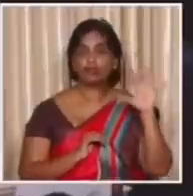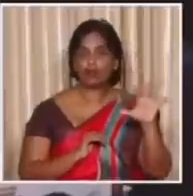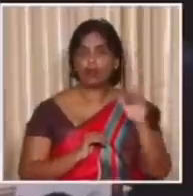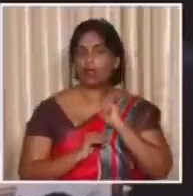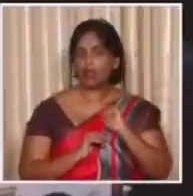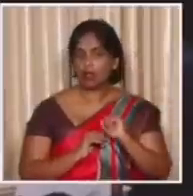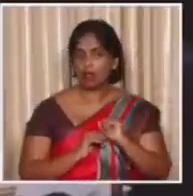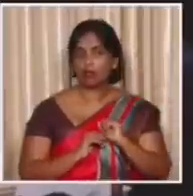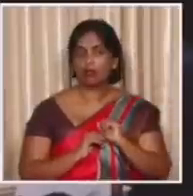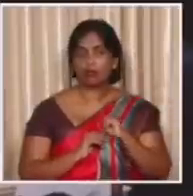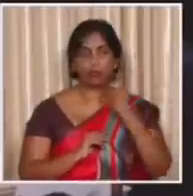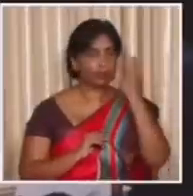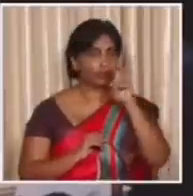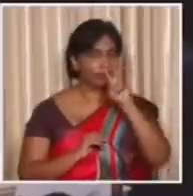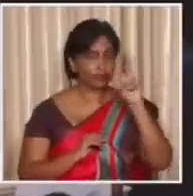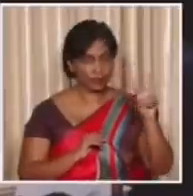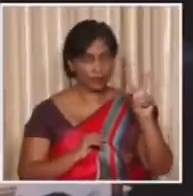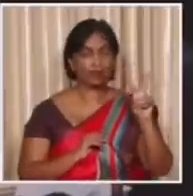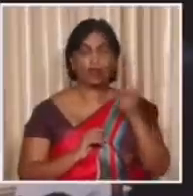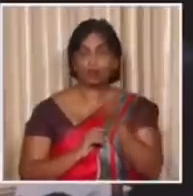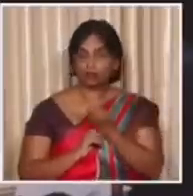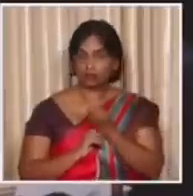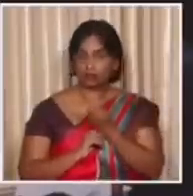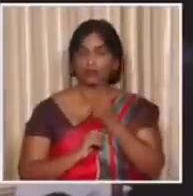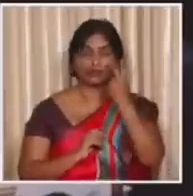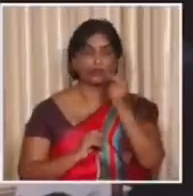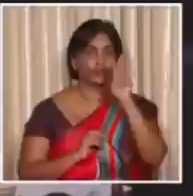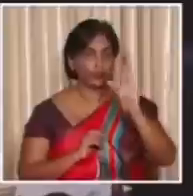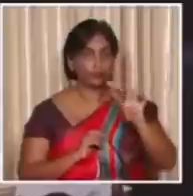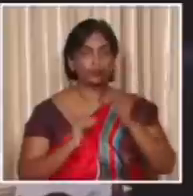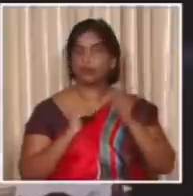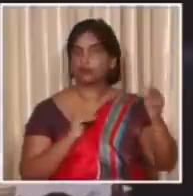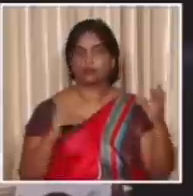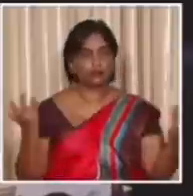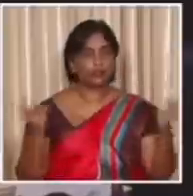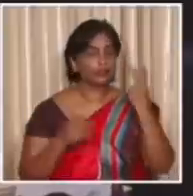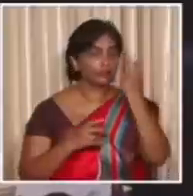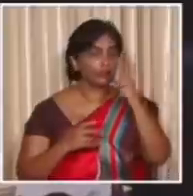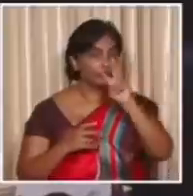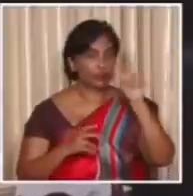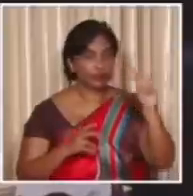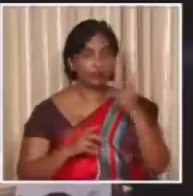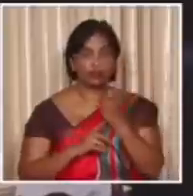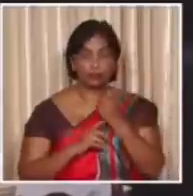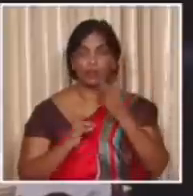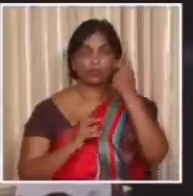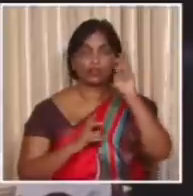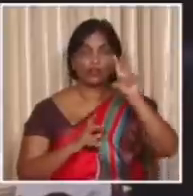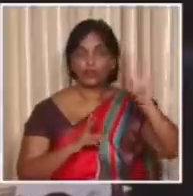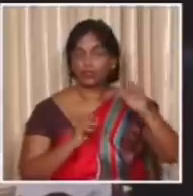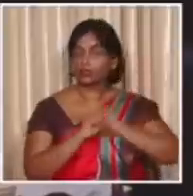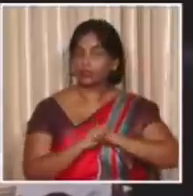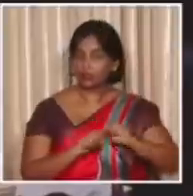මොකද්ද 2022 ආර්ථිකයවත් 2024 දි නෑ 2022 ආර්ථික 2024 දි